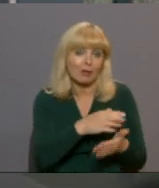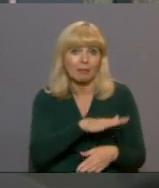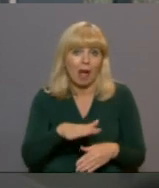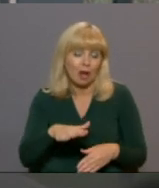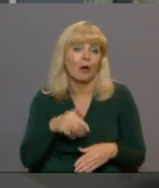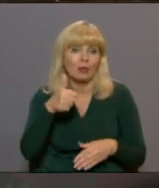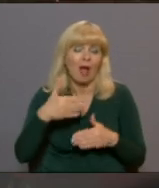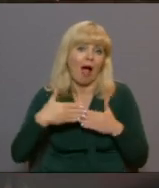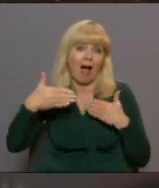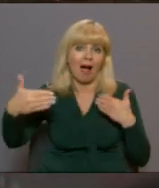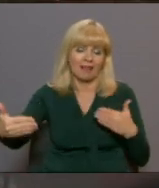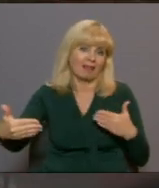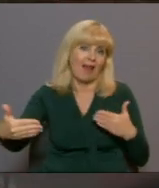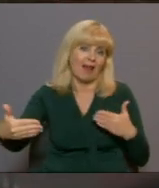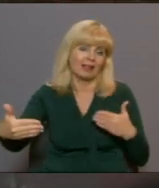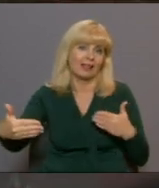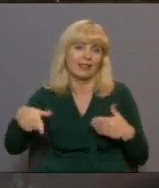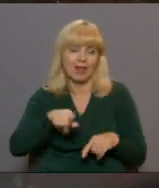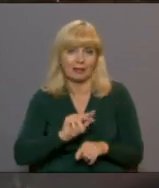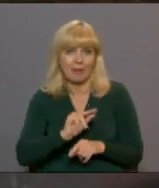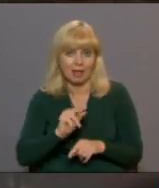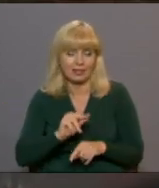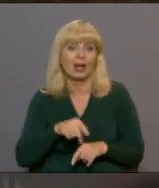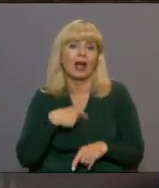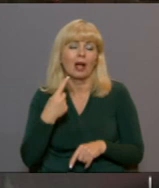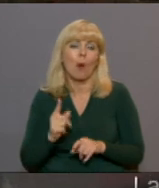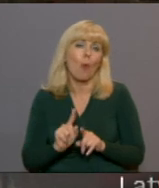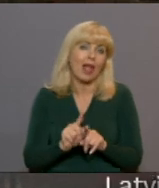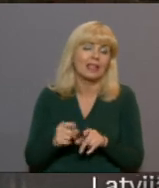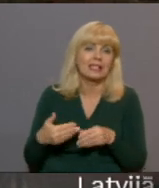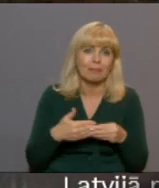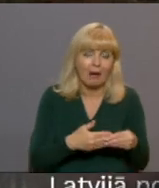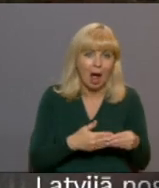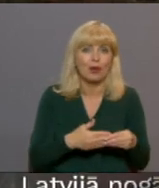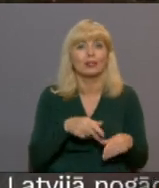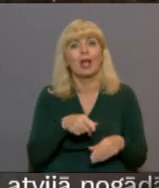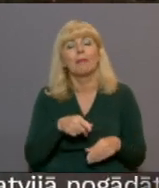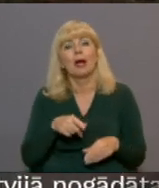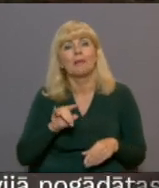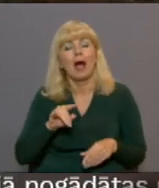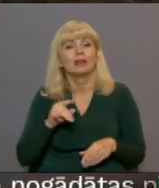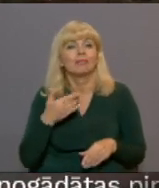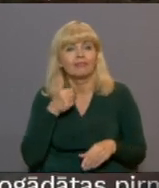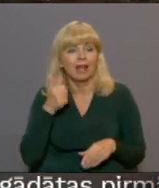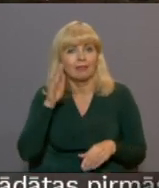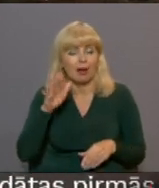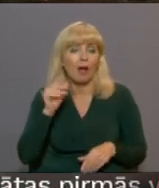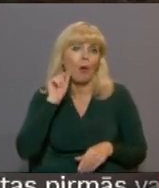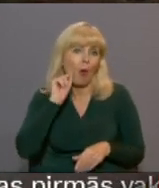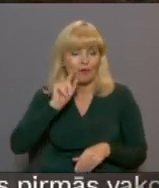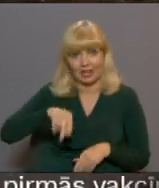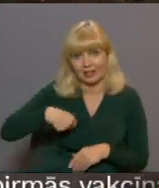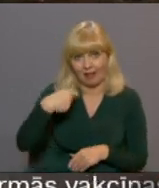māca. Katrs paņemam kādas ķampas līdz vien kā bērniem. Nu, pienāks, ko noglaudies galviņu, raicis, teica, nu, taču kādu konfektu